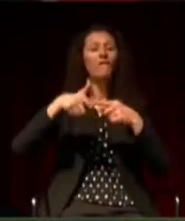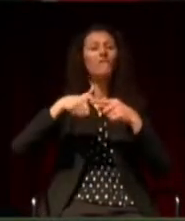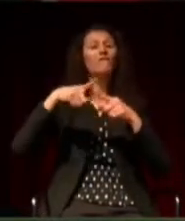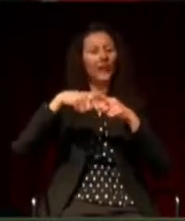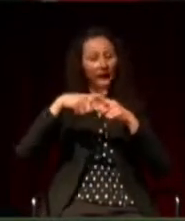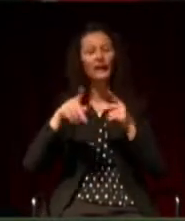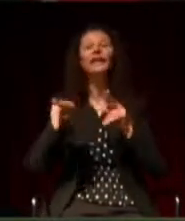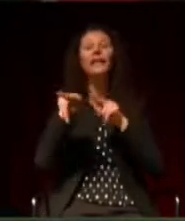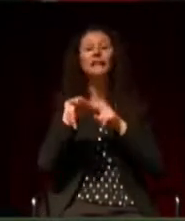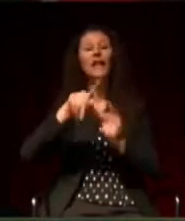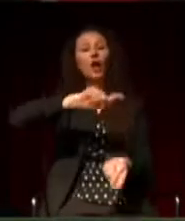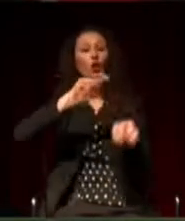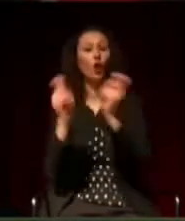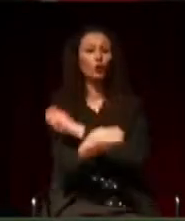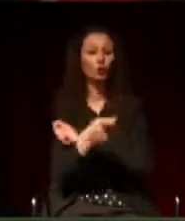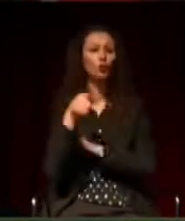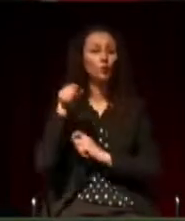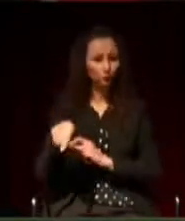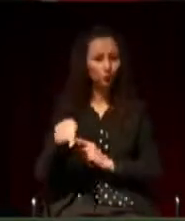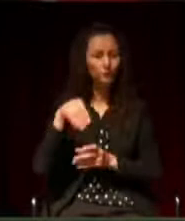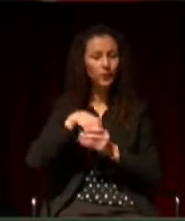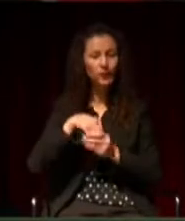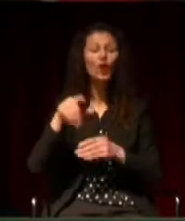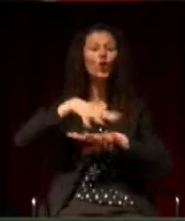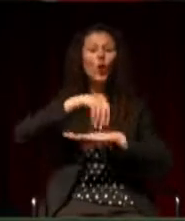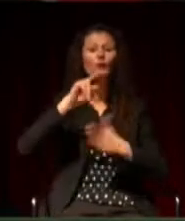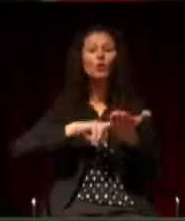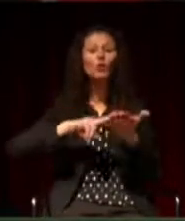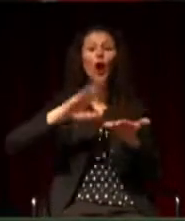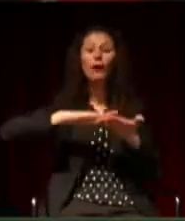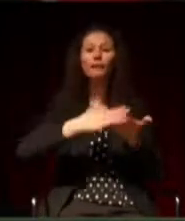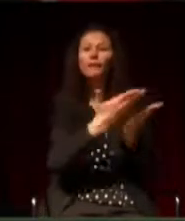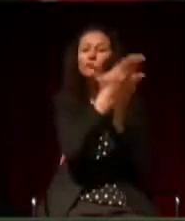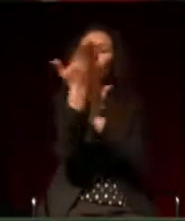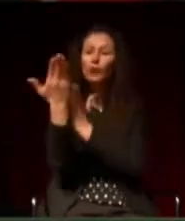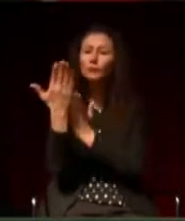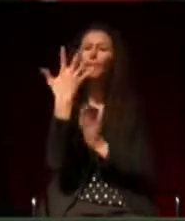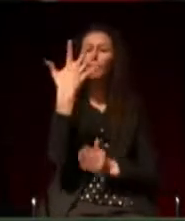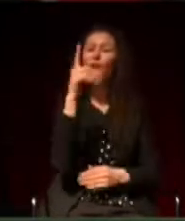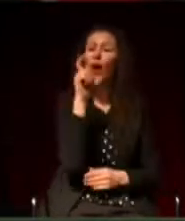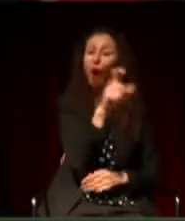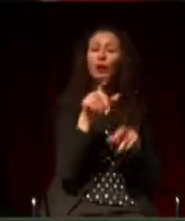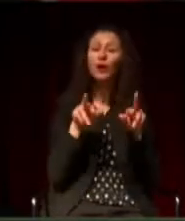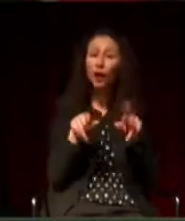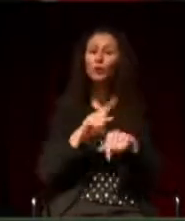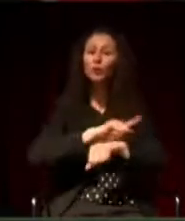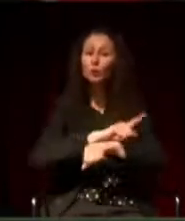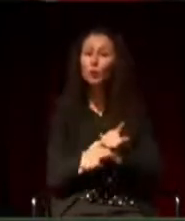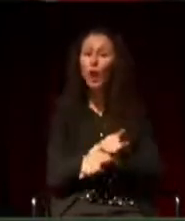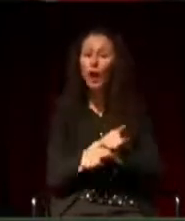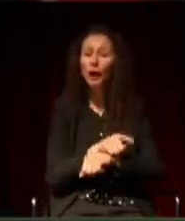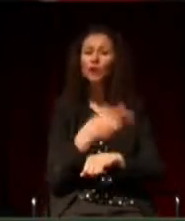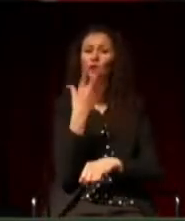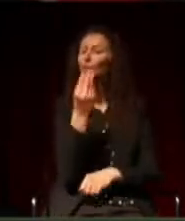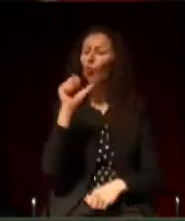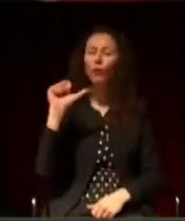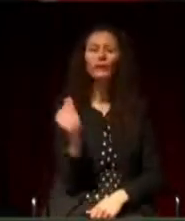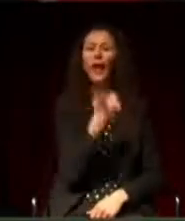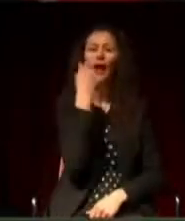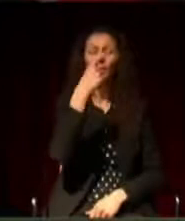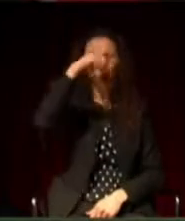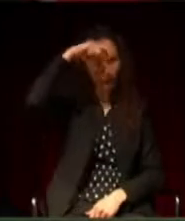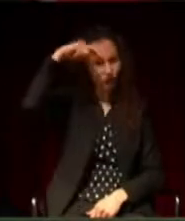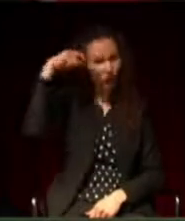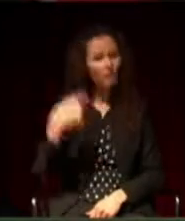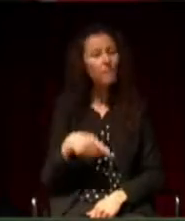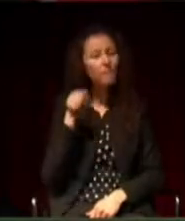ve Kentsel Dönüşüm komisyonlarına. Komisyon üyesi arkadaşlarımız yaklaşık 5 ay gibi bir süre çok değerli bir çaba